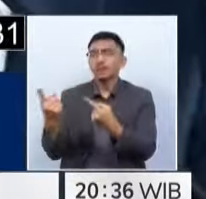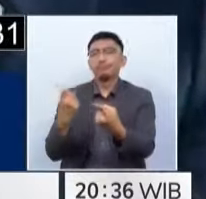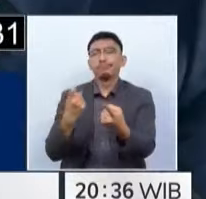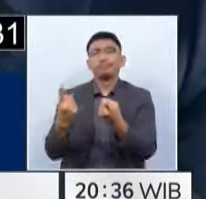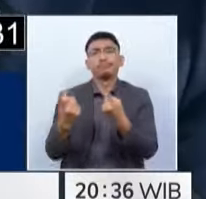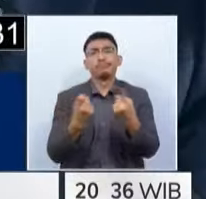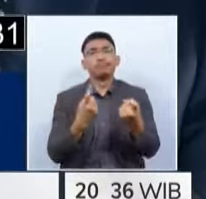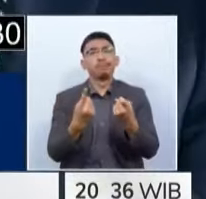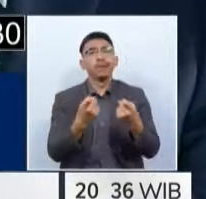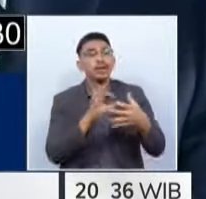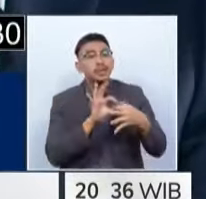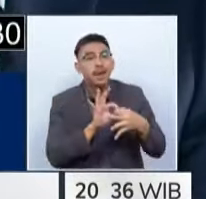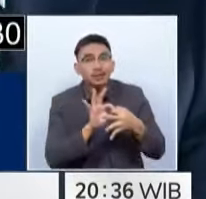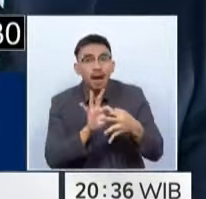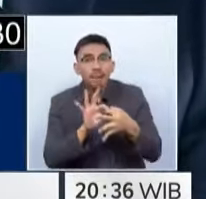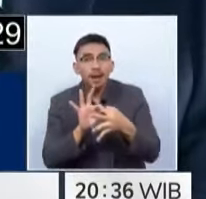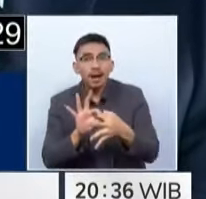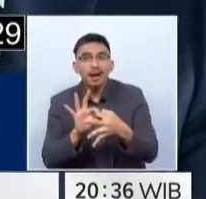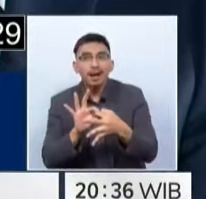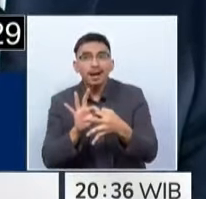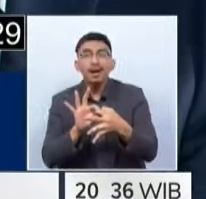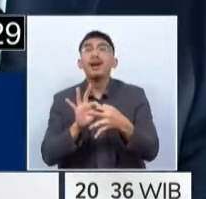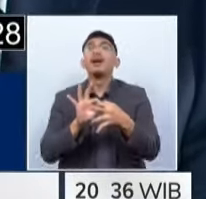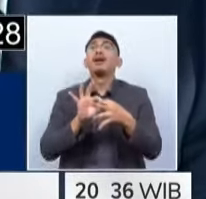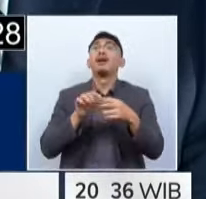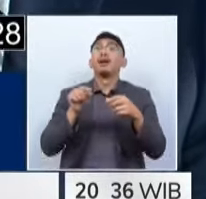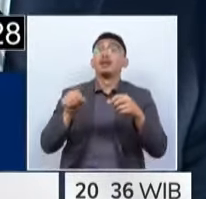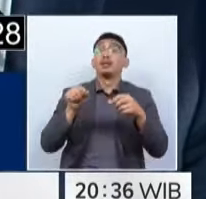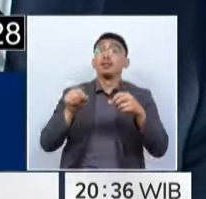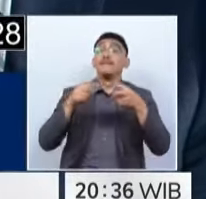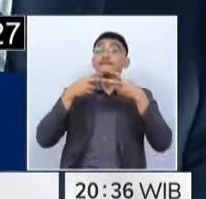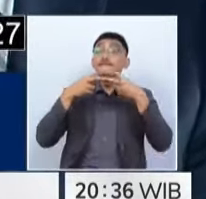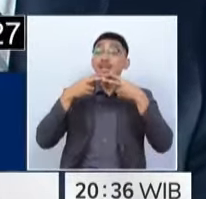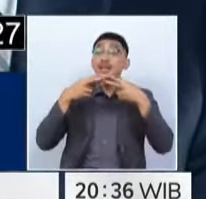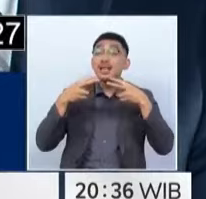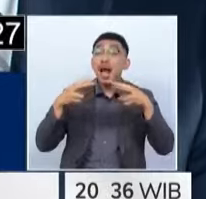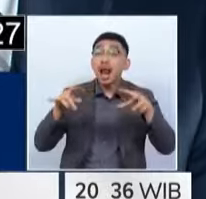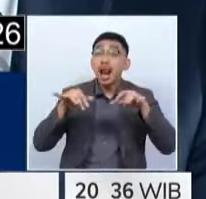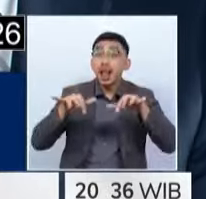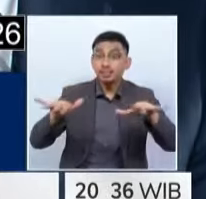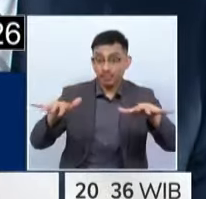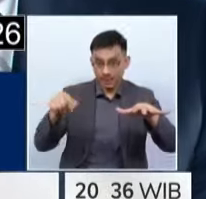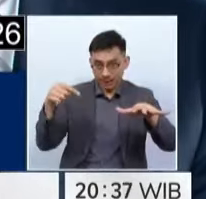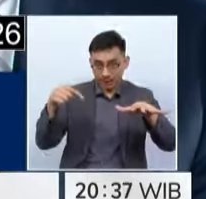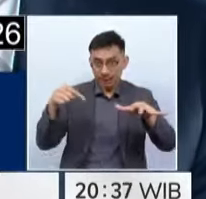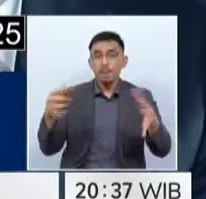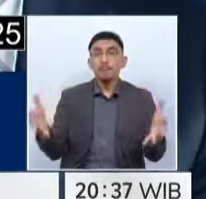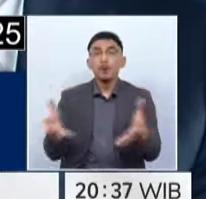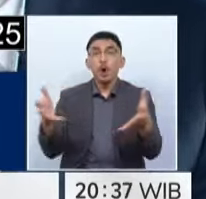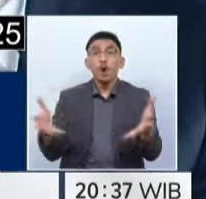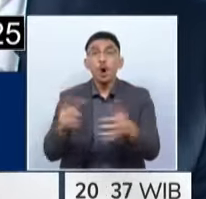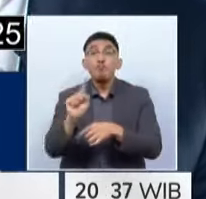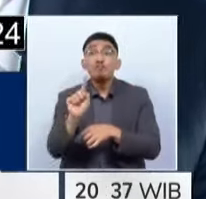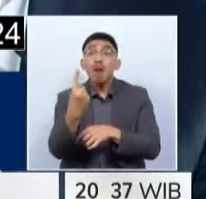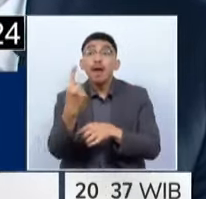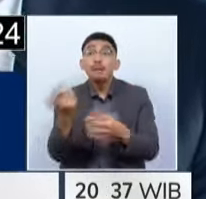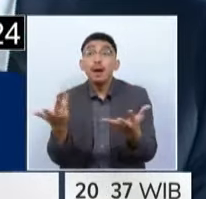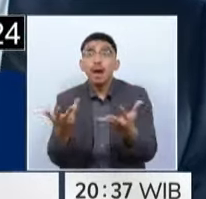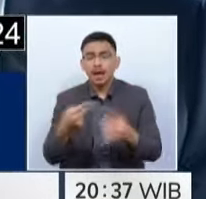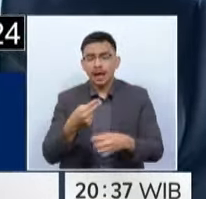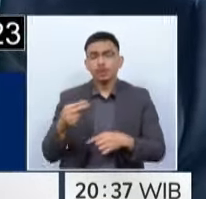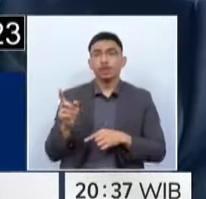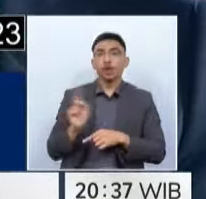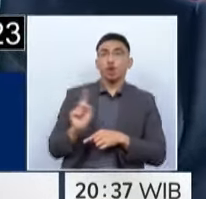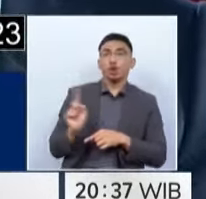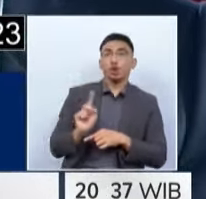dari negara maka viralisme sebenarnya bagian yang bisa kita dorong dari tanah air sendiri kalau kita lihat Niki Rich